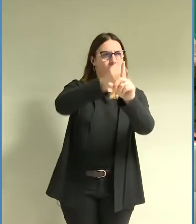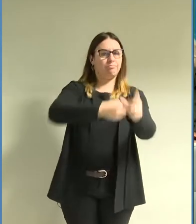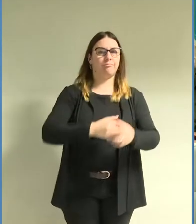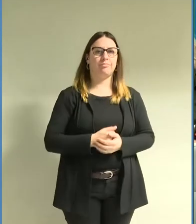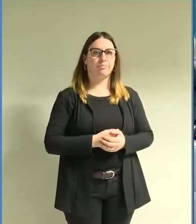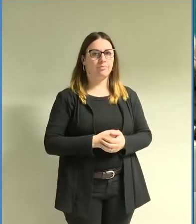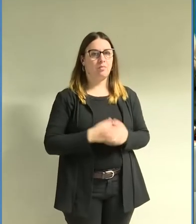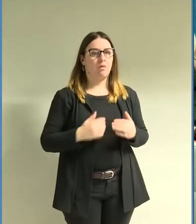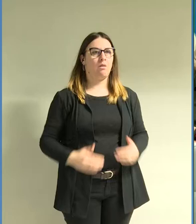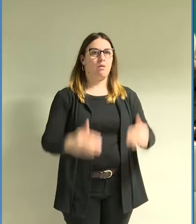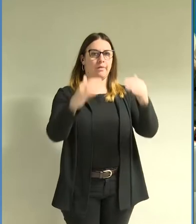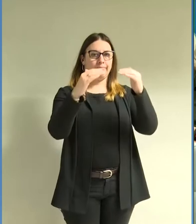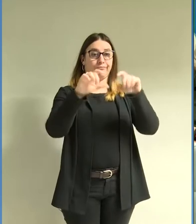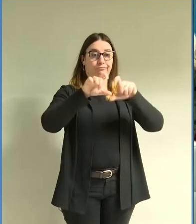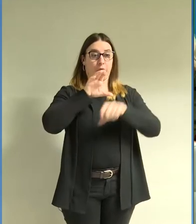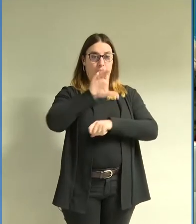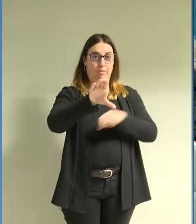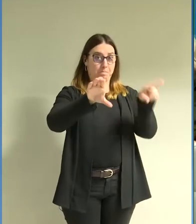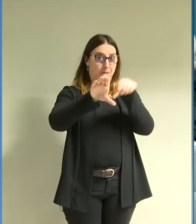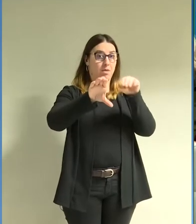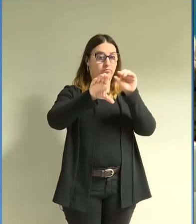ensuite dans le même paragraphe